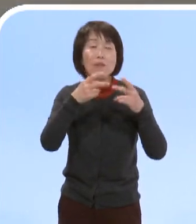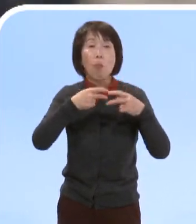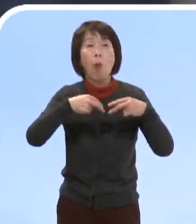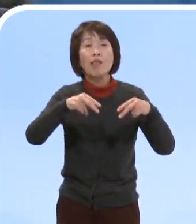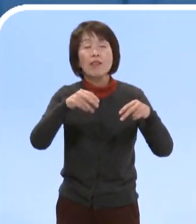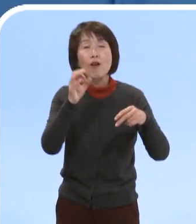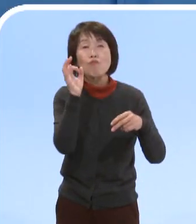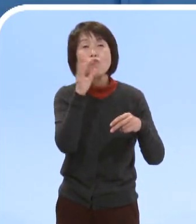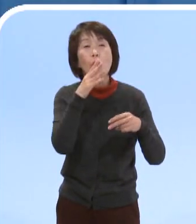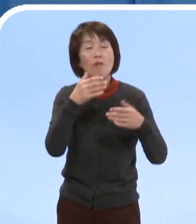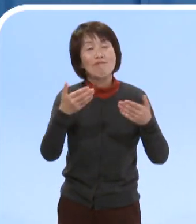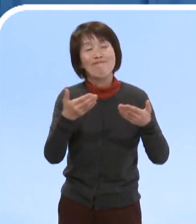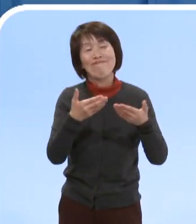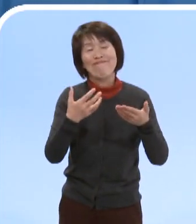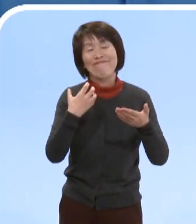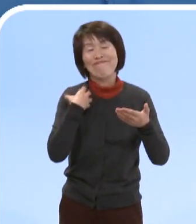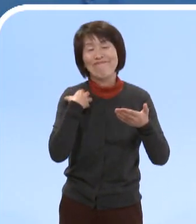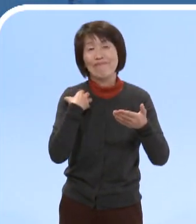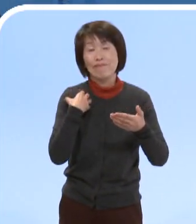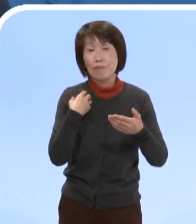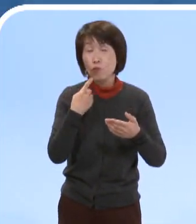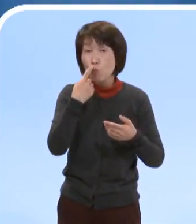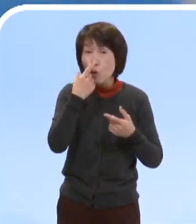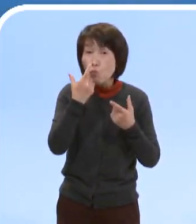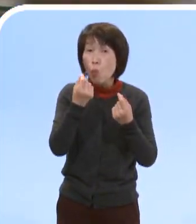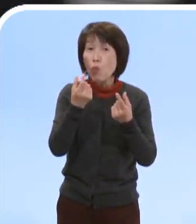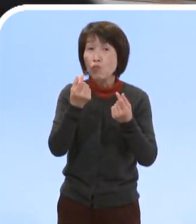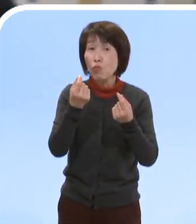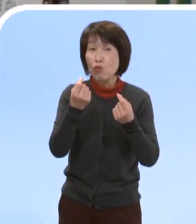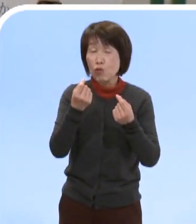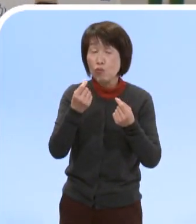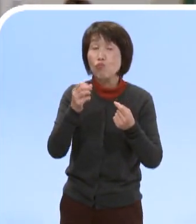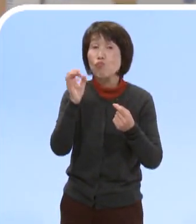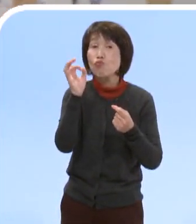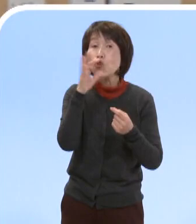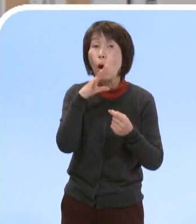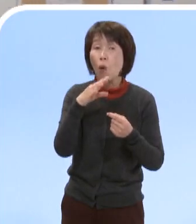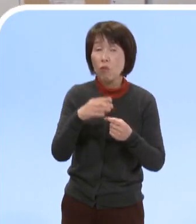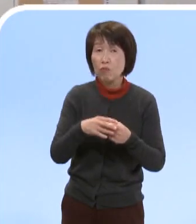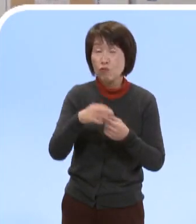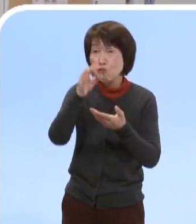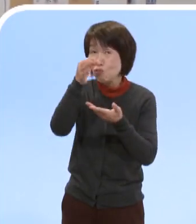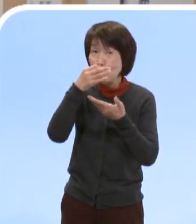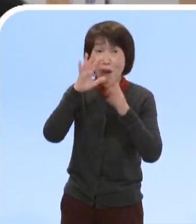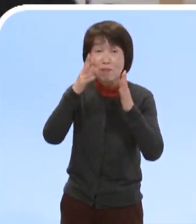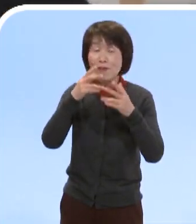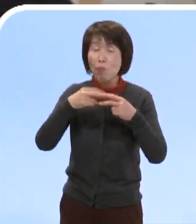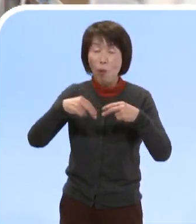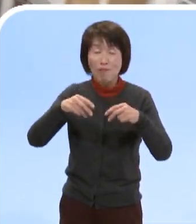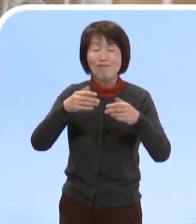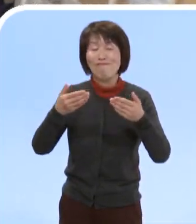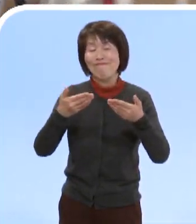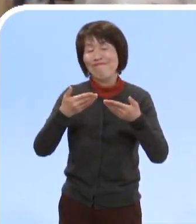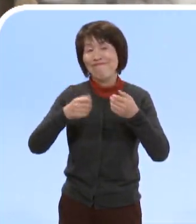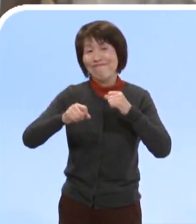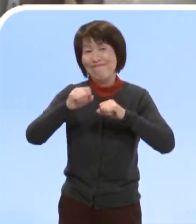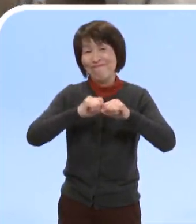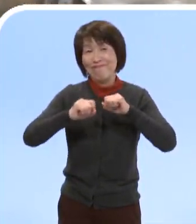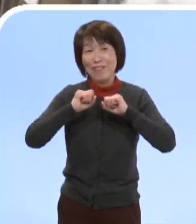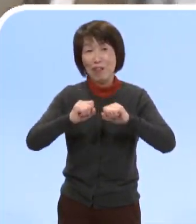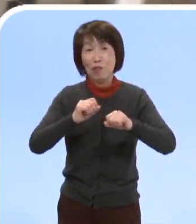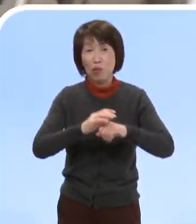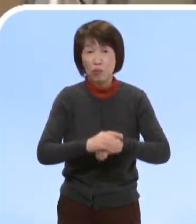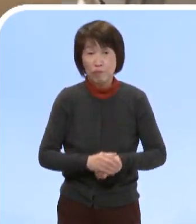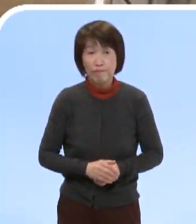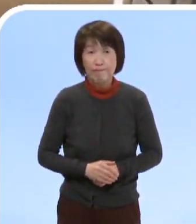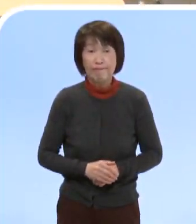さんボランティアの方なんですか？ 私もボランティアです。 浅間さんもボランティア？ そうです。 フードバンク